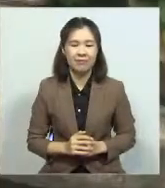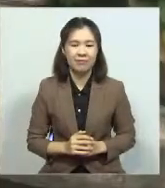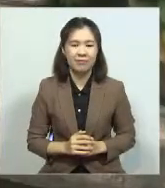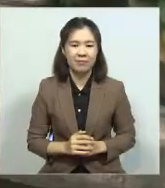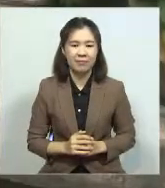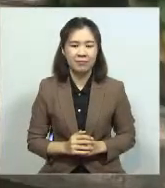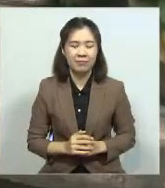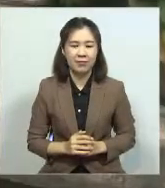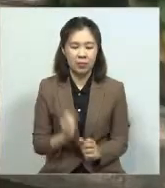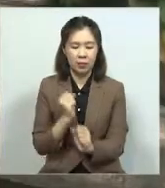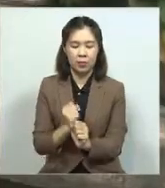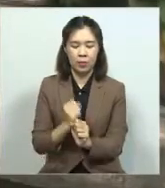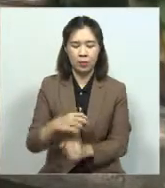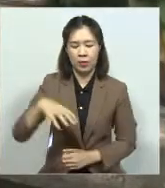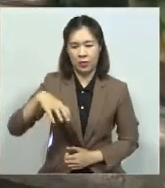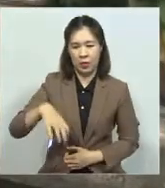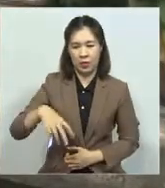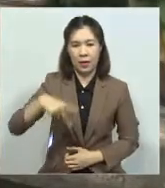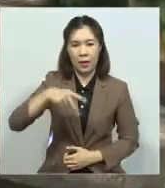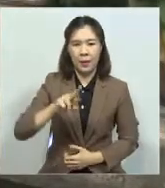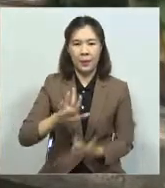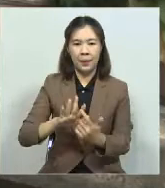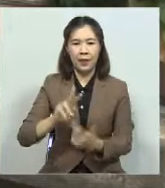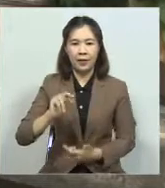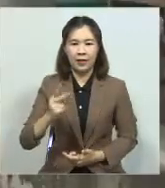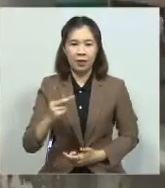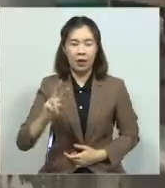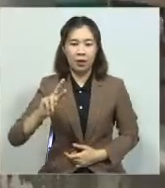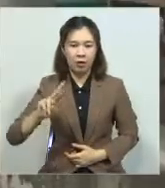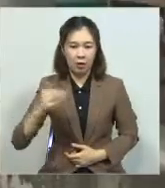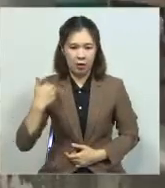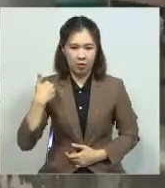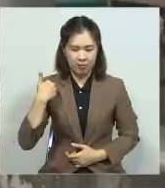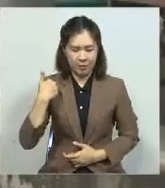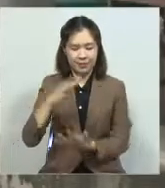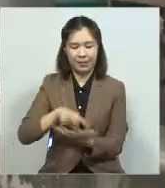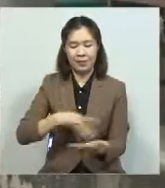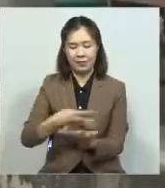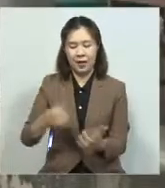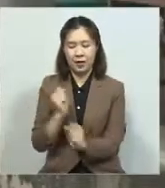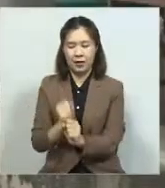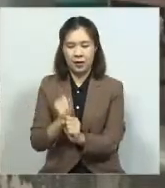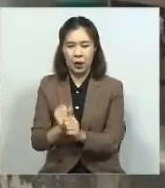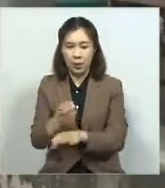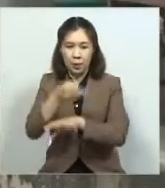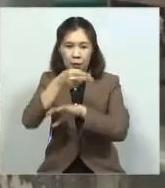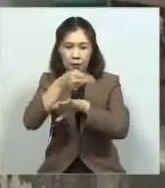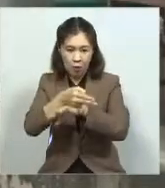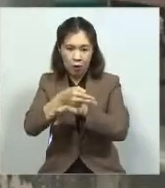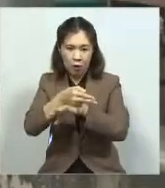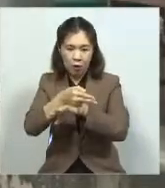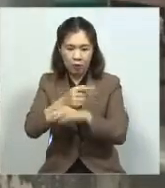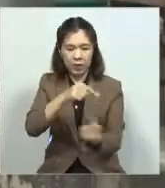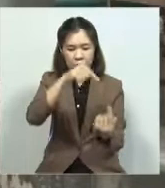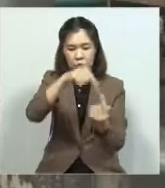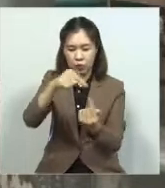นอกจากนี้นะครับทางสำนักงานเขตพระนครจะมีแผนที่จะดำเนินการติดตั้งกล้อง CCTV ภายในชุมชนจากเดิมที่มี